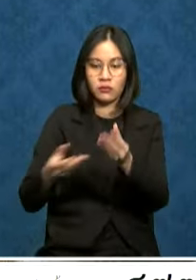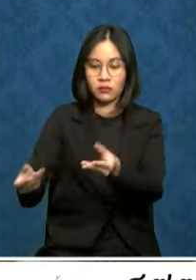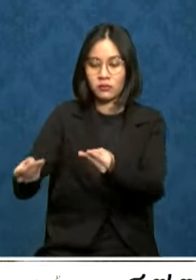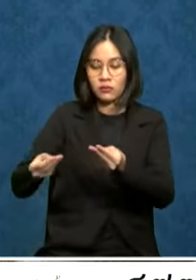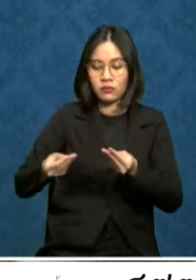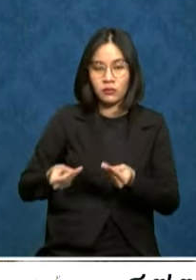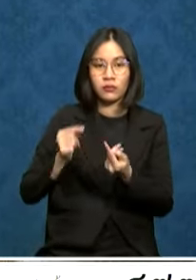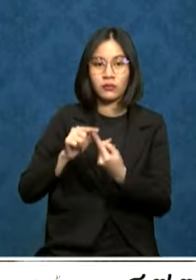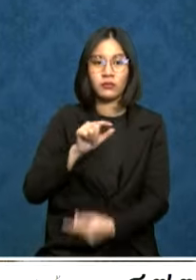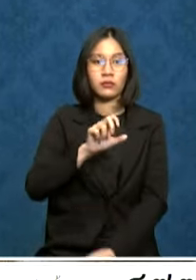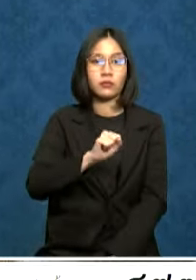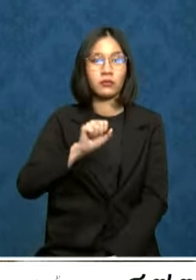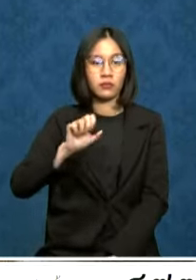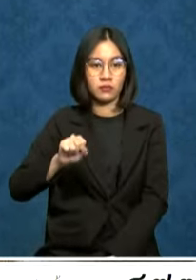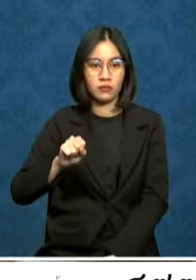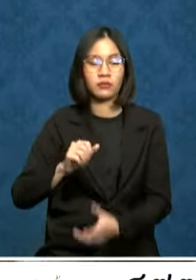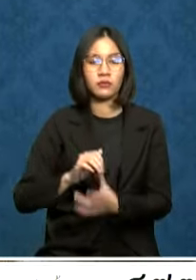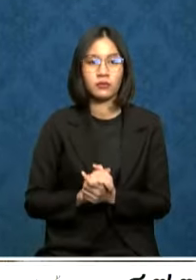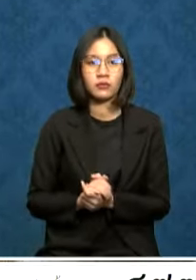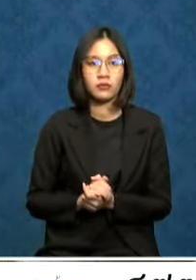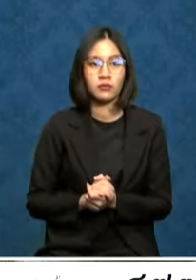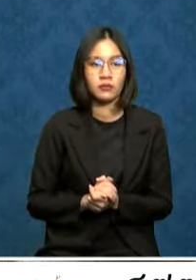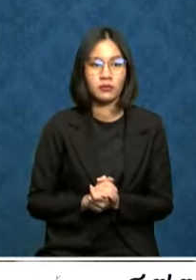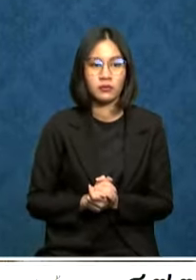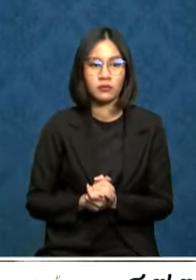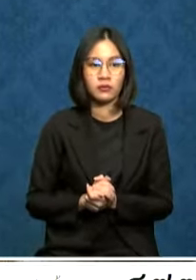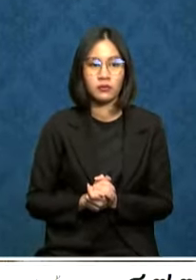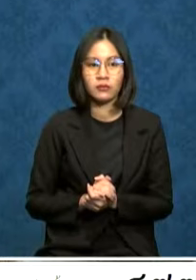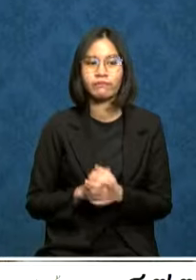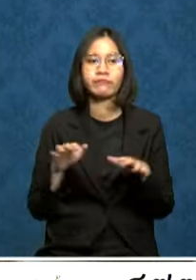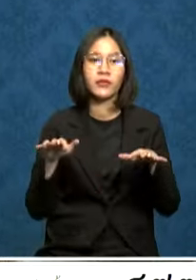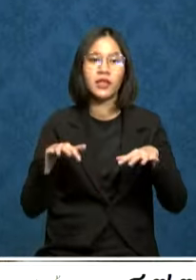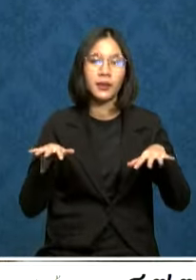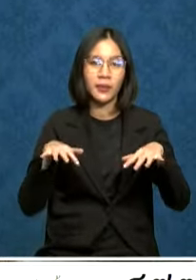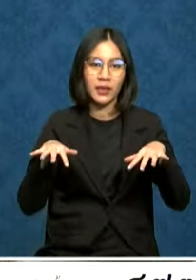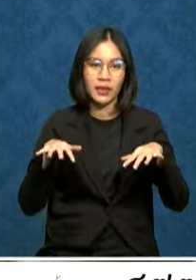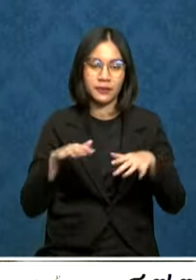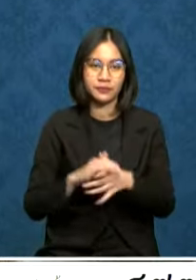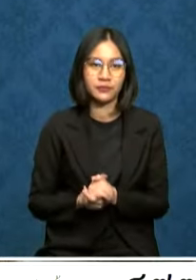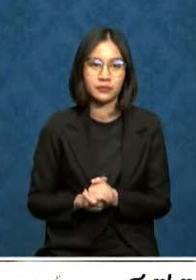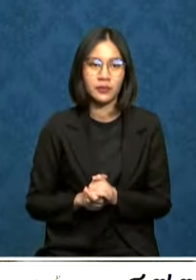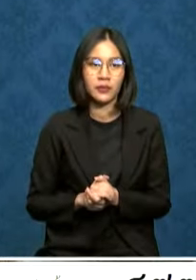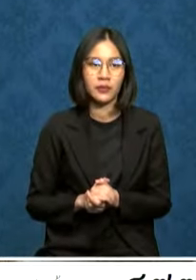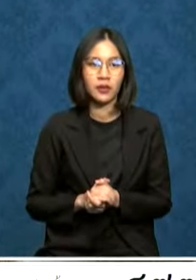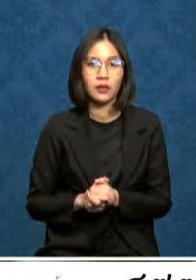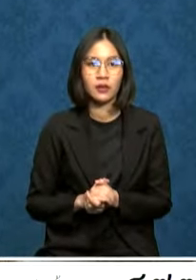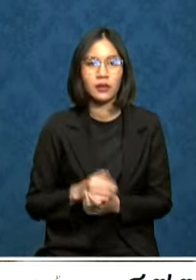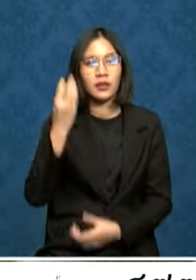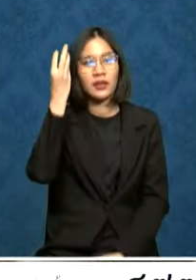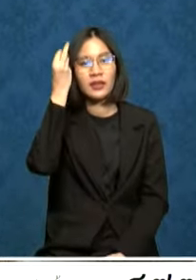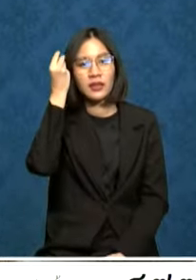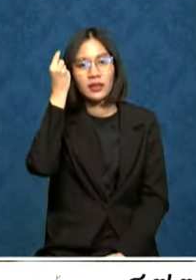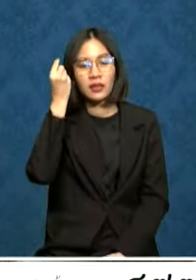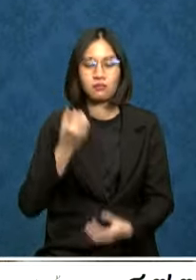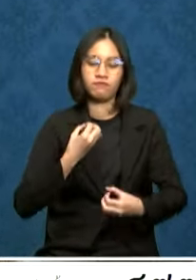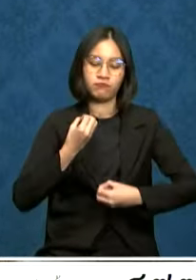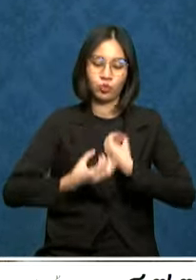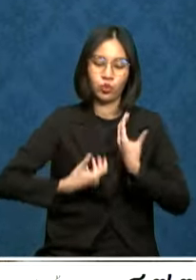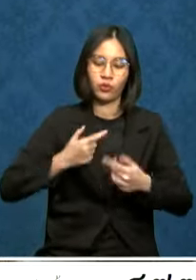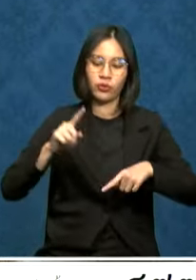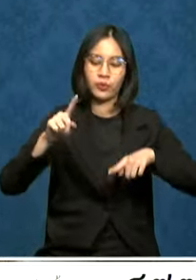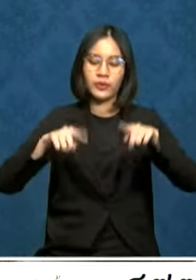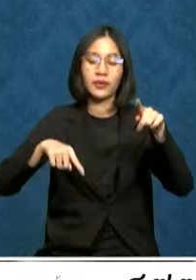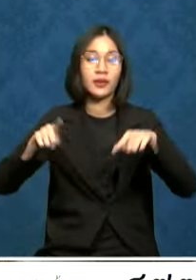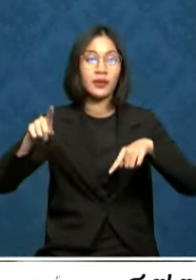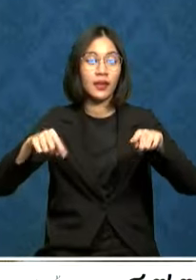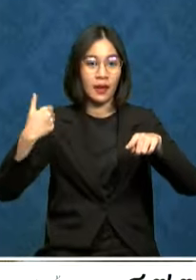กับมากคืนสภาของเรานะคะเป็เรองธรมดาธานพระทาน คนเราก็ยมีความคิดเห็นที่แตกตาง กัไป